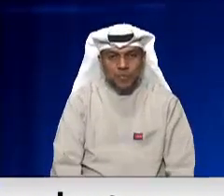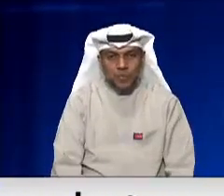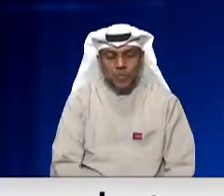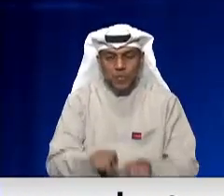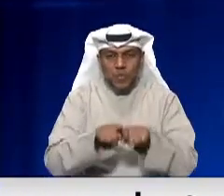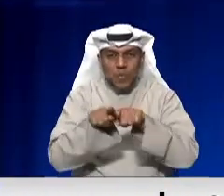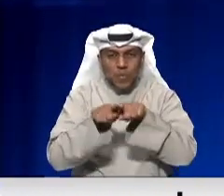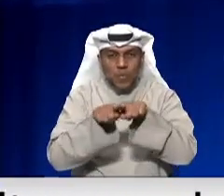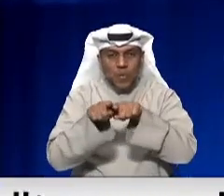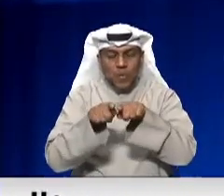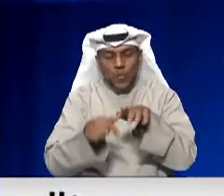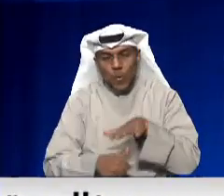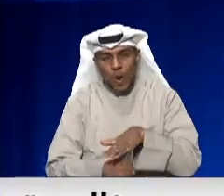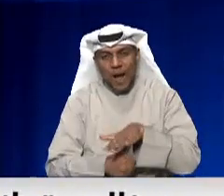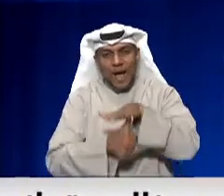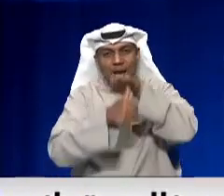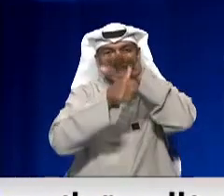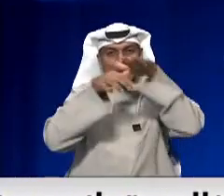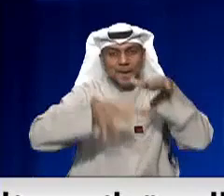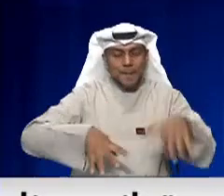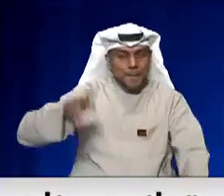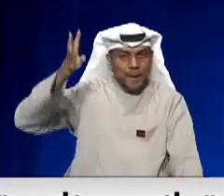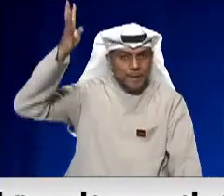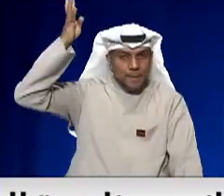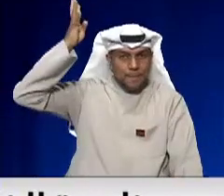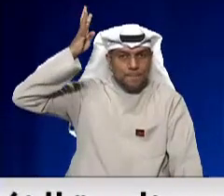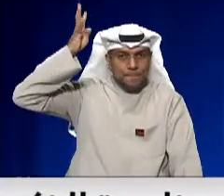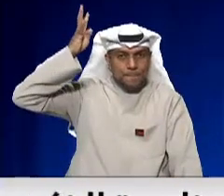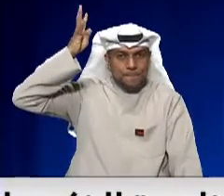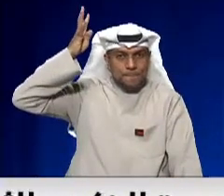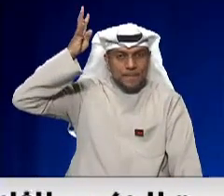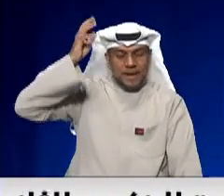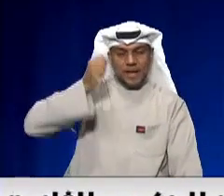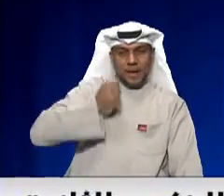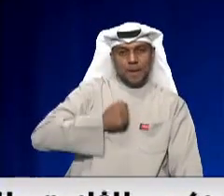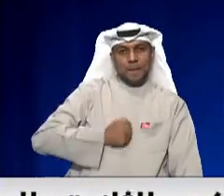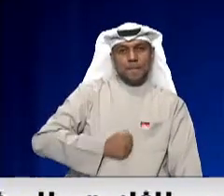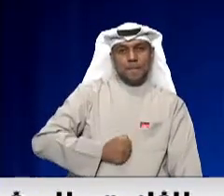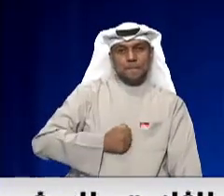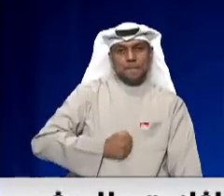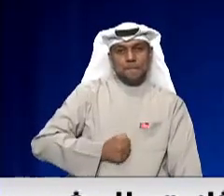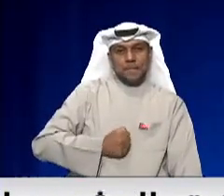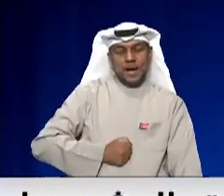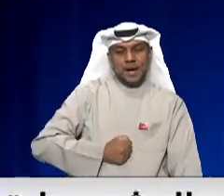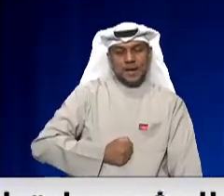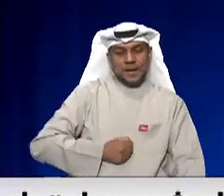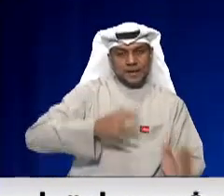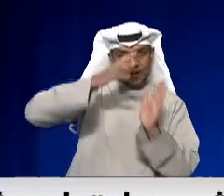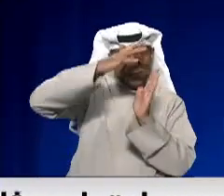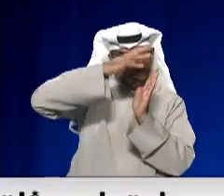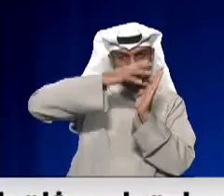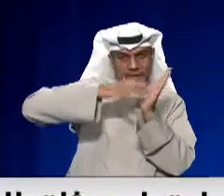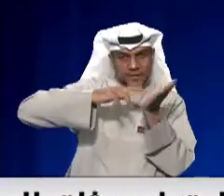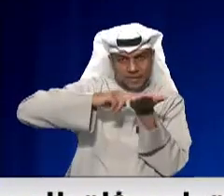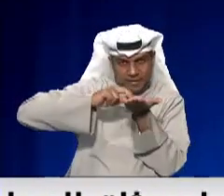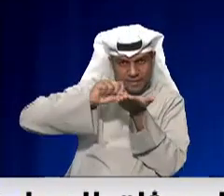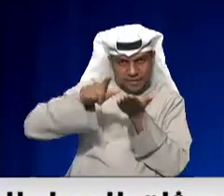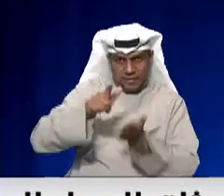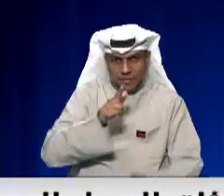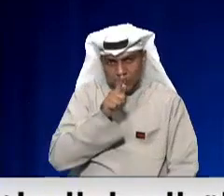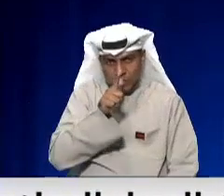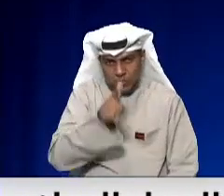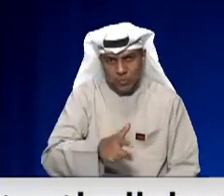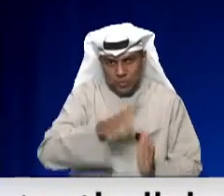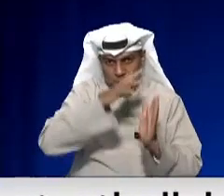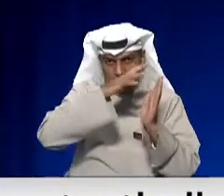صاحب الجلاله الملك حمد بن عيسى بن سلمان الخليفه ملكه البحرين الشقيقه عبر فيها سموه